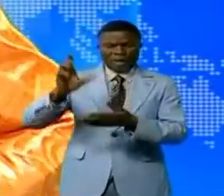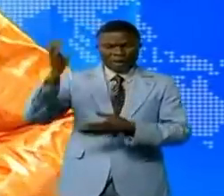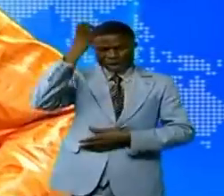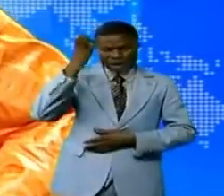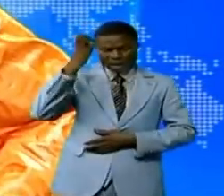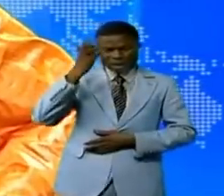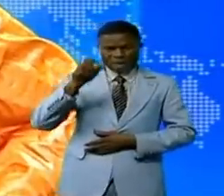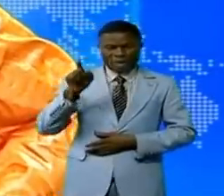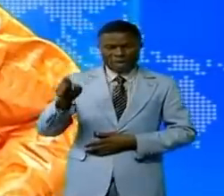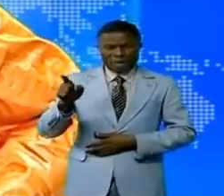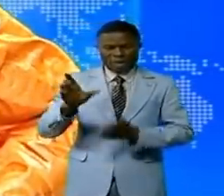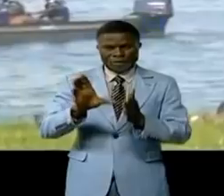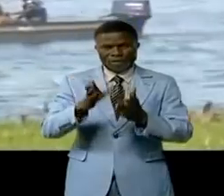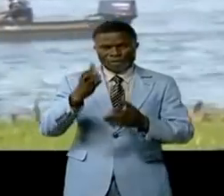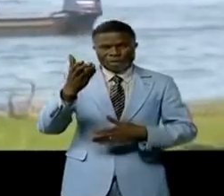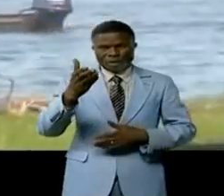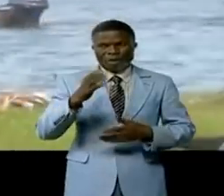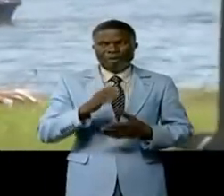Dima Gongba. Regardez.